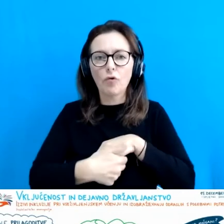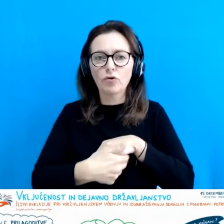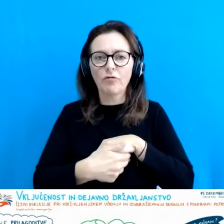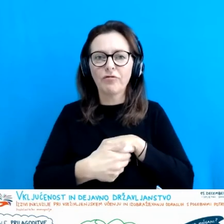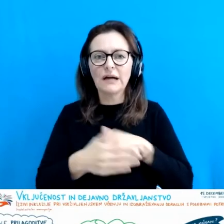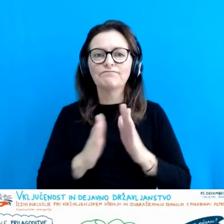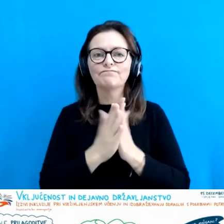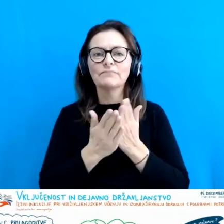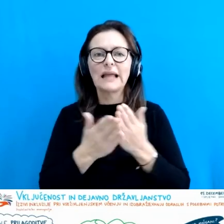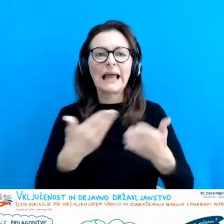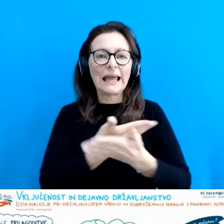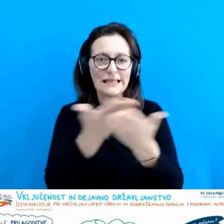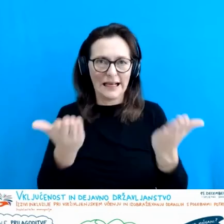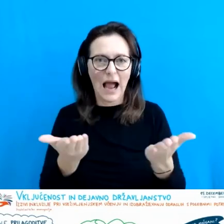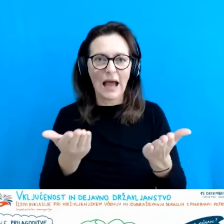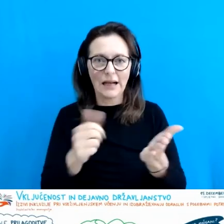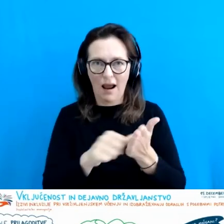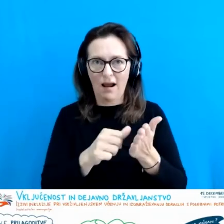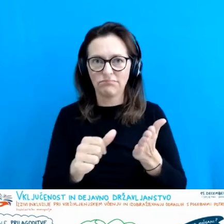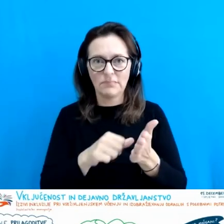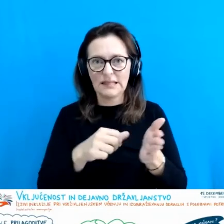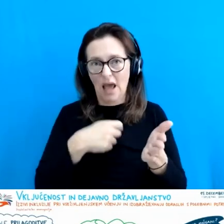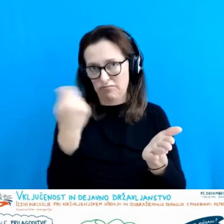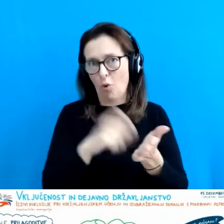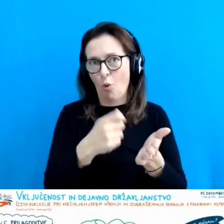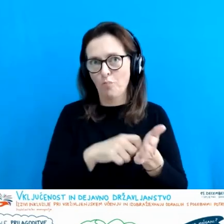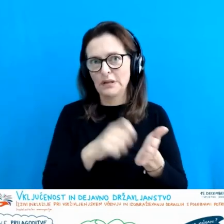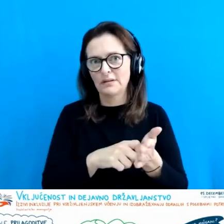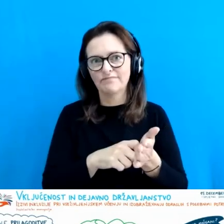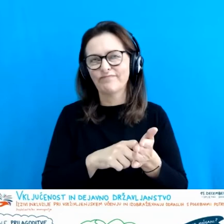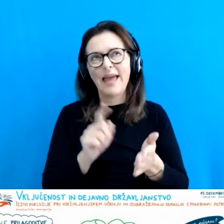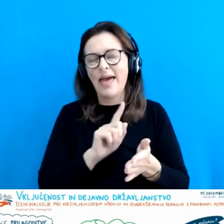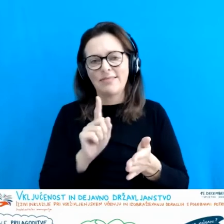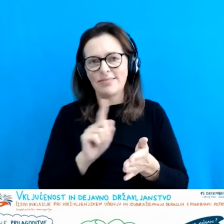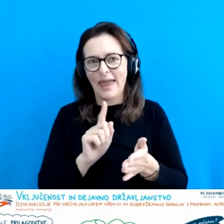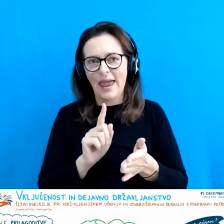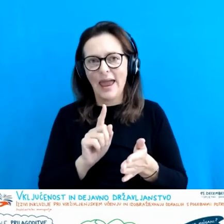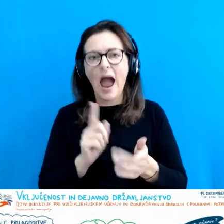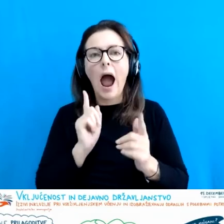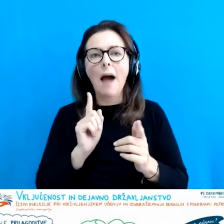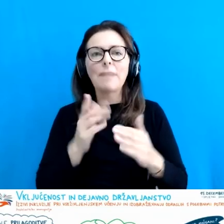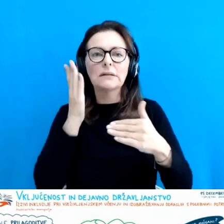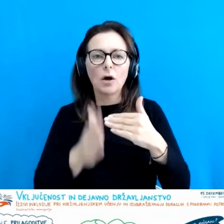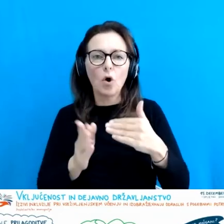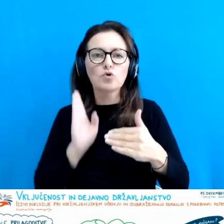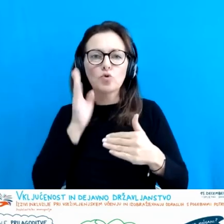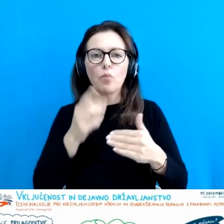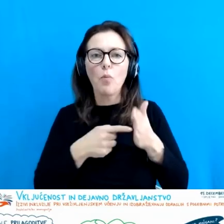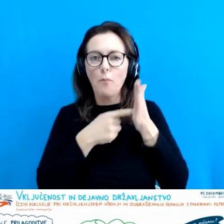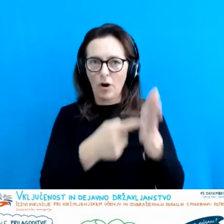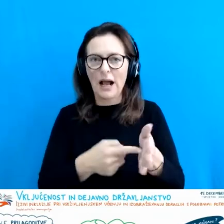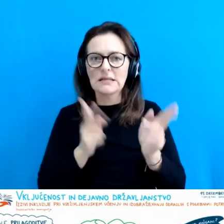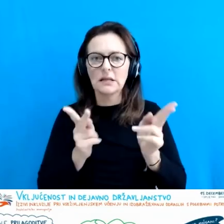bo pa na voljo, bomo na koncu tudi pokazali, kako jo lahko naročite na spletni strani Andragoškega društva